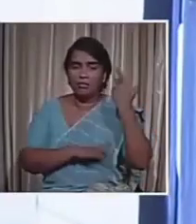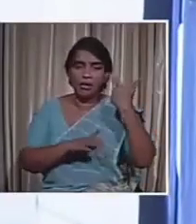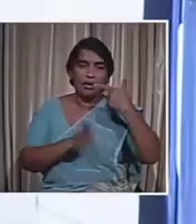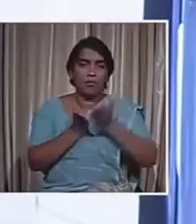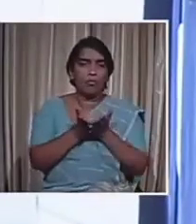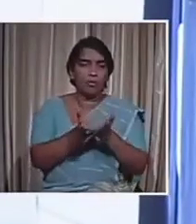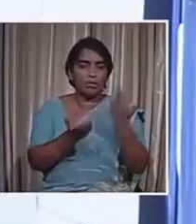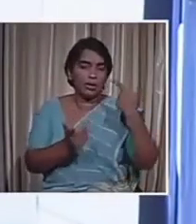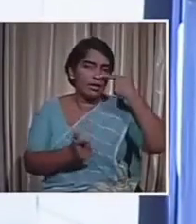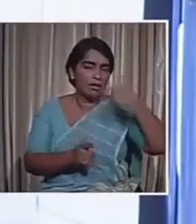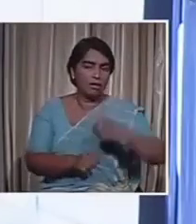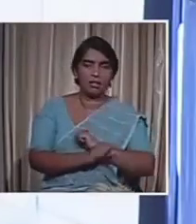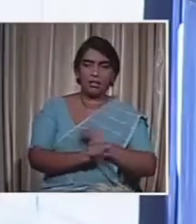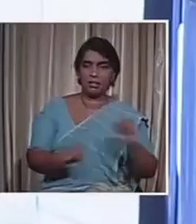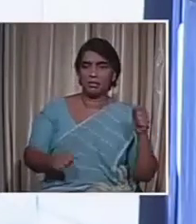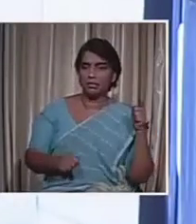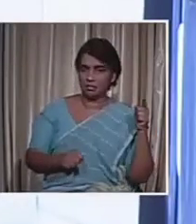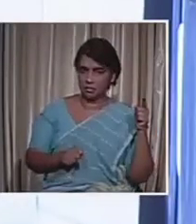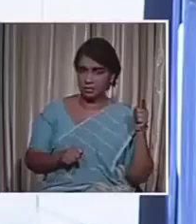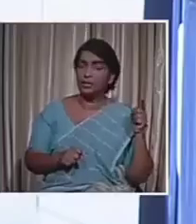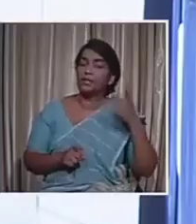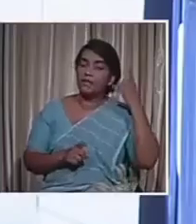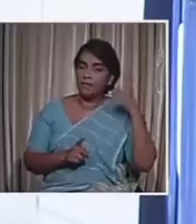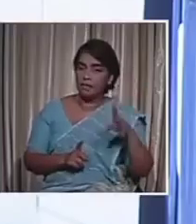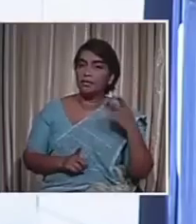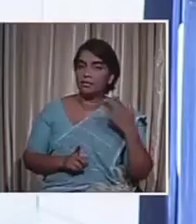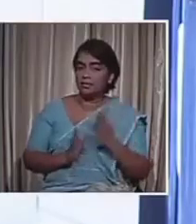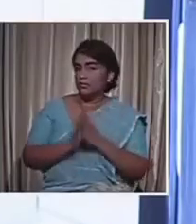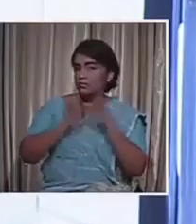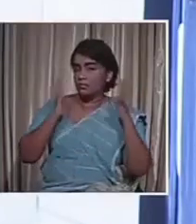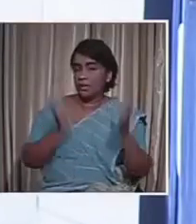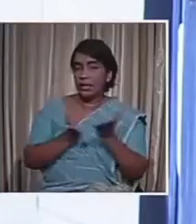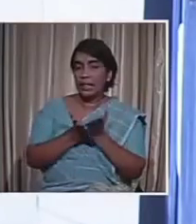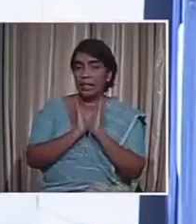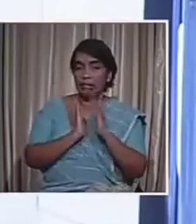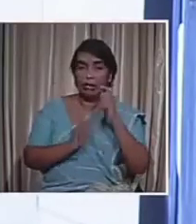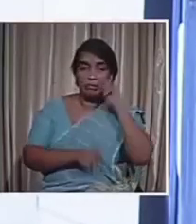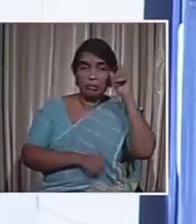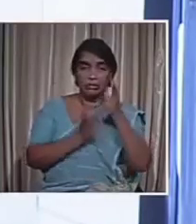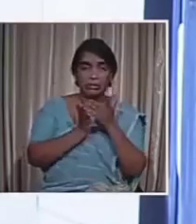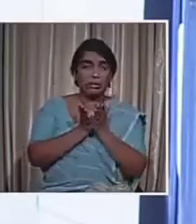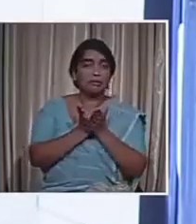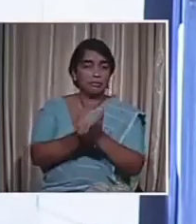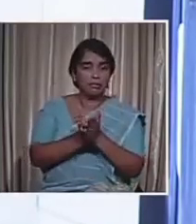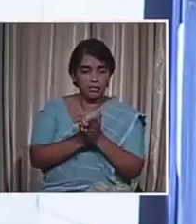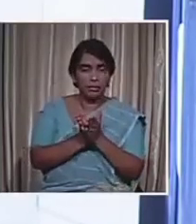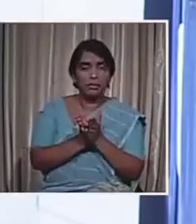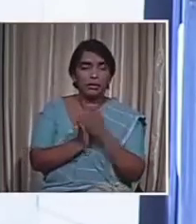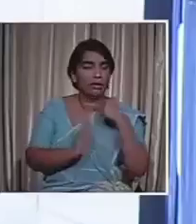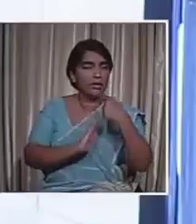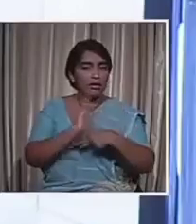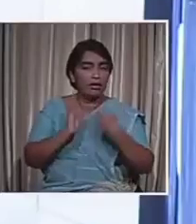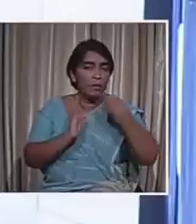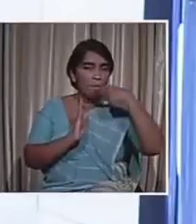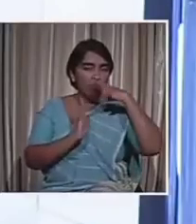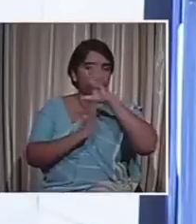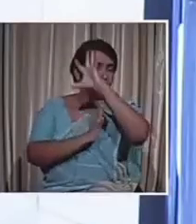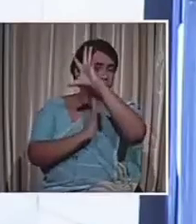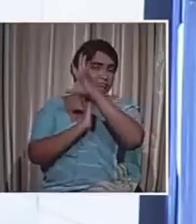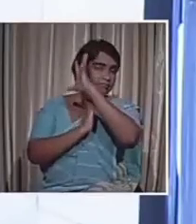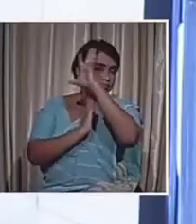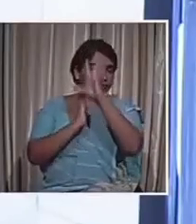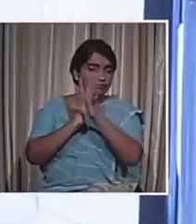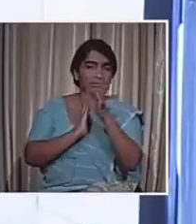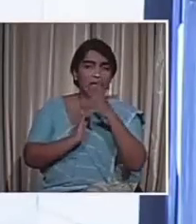மீனவர்கள் ஆக்கிரமிக்கின்றனர். எனவே எமது கடல் வளத்தை பாதுகாக்க நடவடிக்கை எடுக்கப்படுமா என ஸ்ரீலங்கா சுதந்திர கட்சியின் பொதுச்